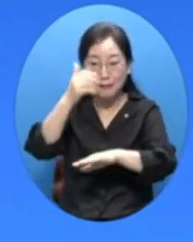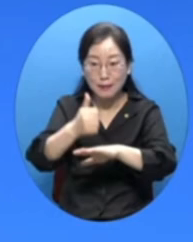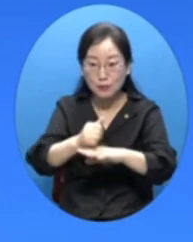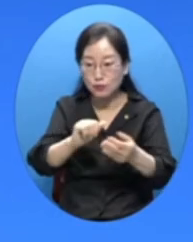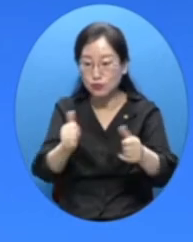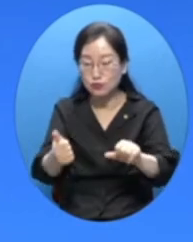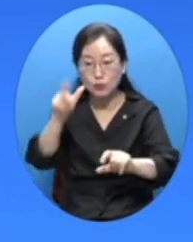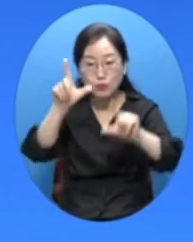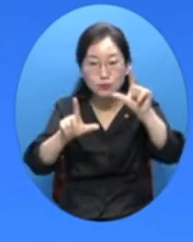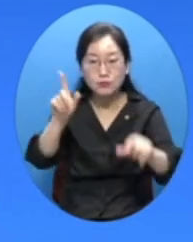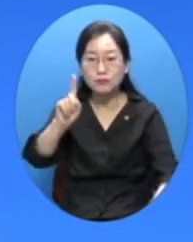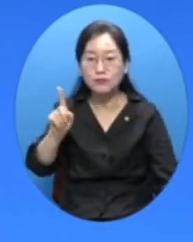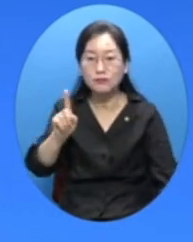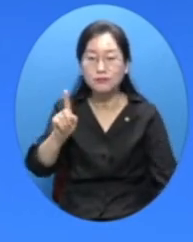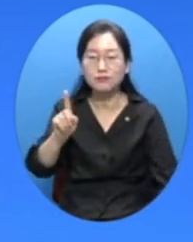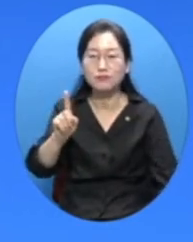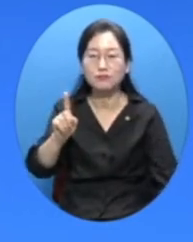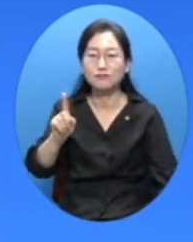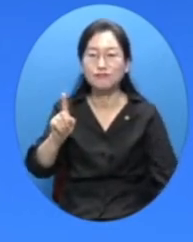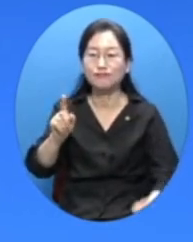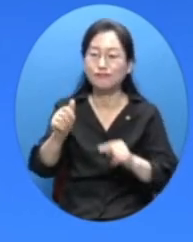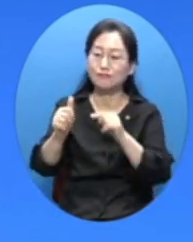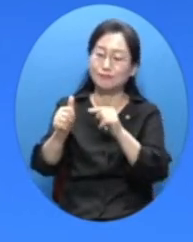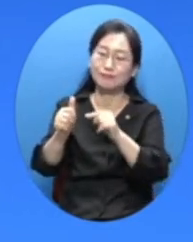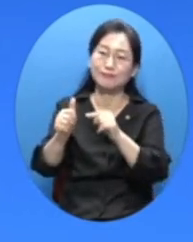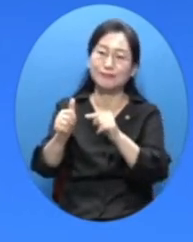했더니, 이분이